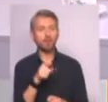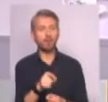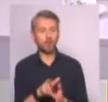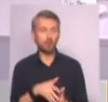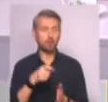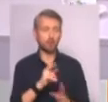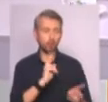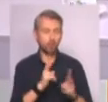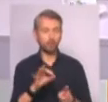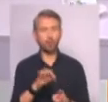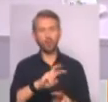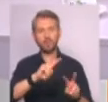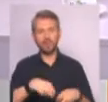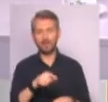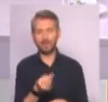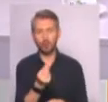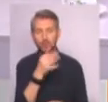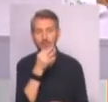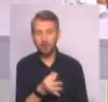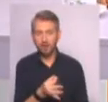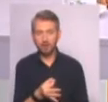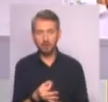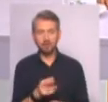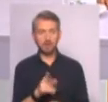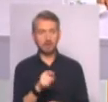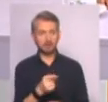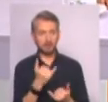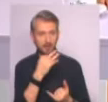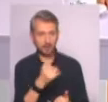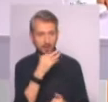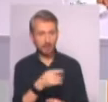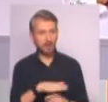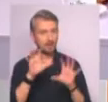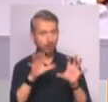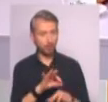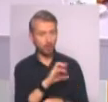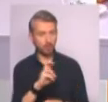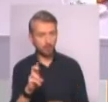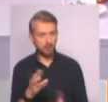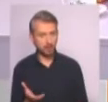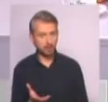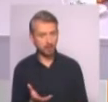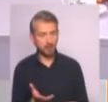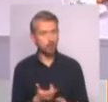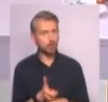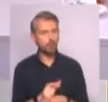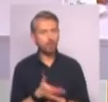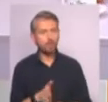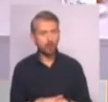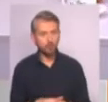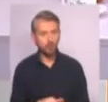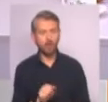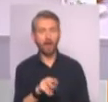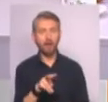позов про стягнення цих коштів, сказати, от як зараз ви сказали, що це незаконне ОСББ, доволі важко.